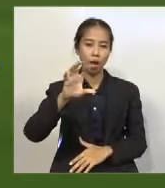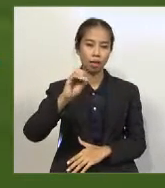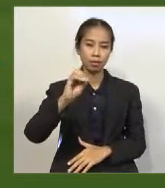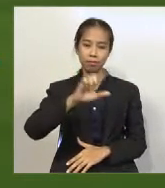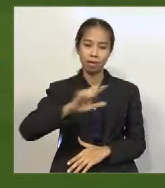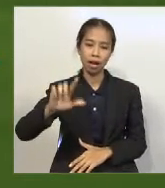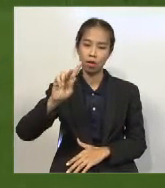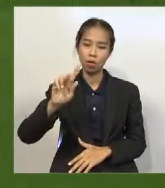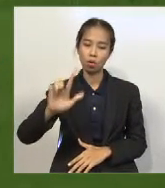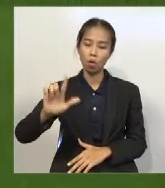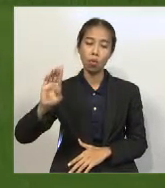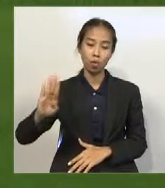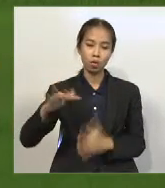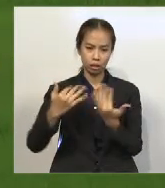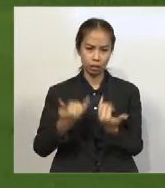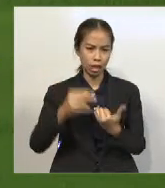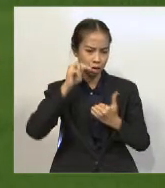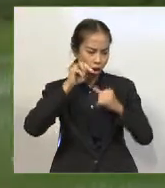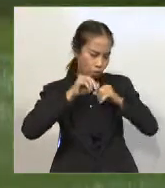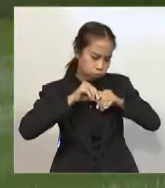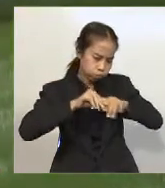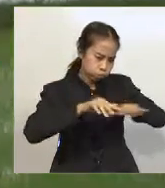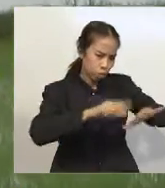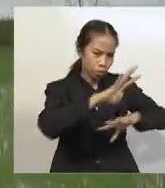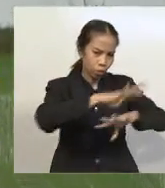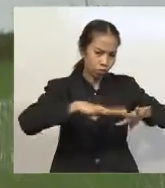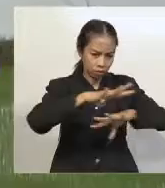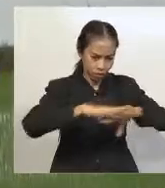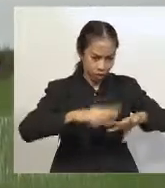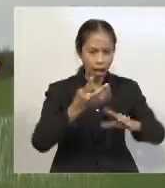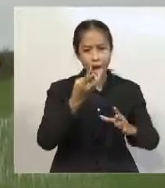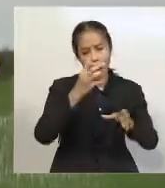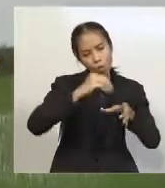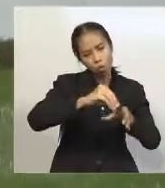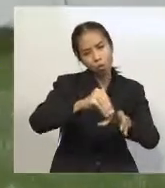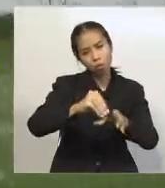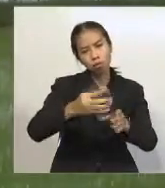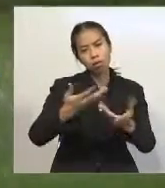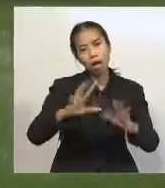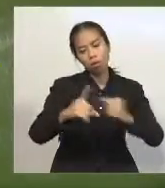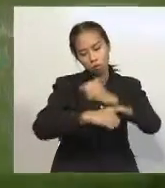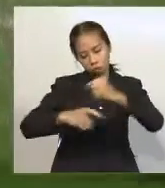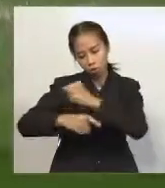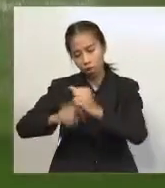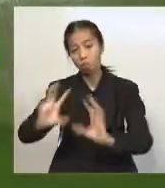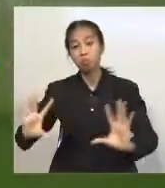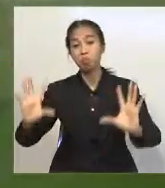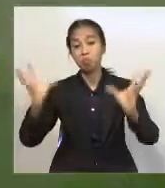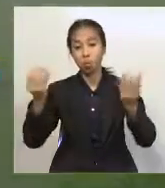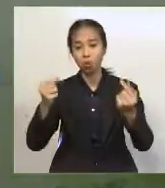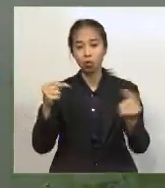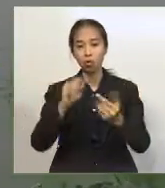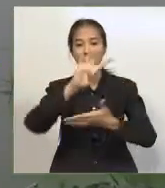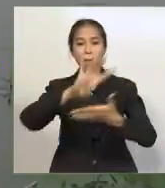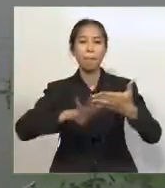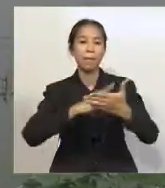รซึ่งได้บ่าเข้าทุ่งนาหลายตำบลในพื้นที่อำเภอพรหมพิรามอำเภอบางระกำที่ชาวบ้านได้เก็บเกี่ยวผลผลิตหมดแล้วตามแผนบางระ